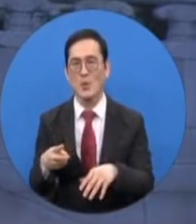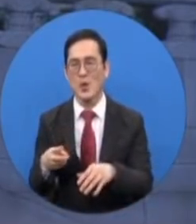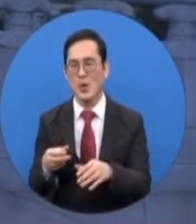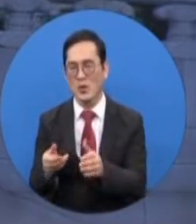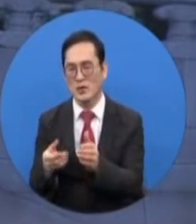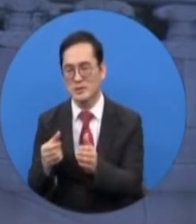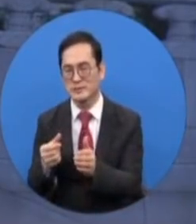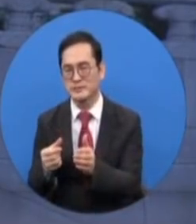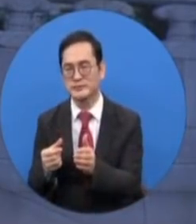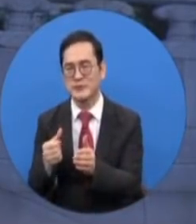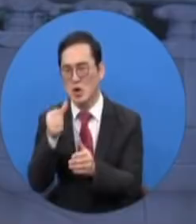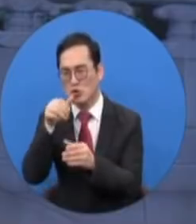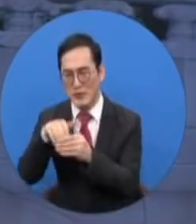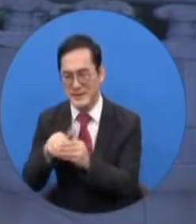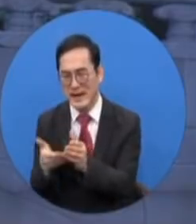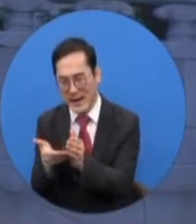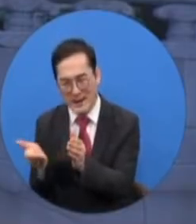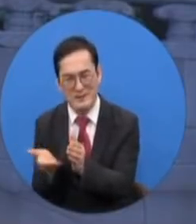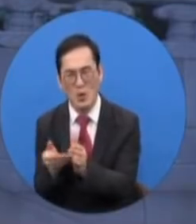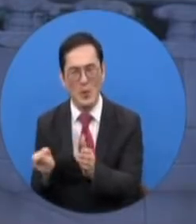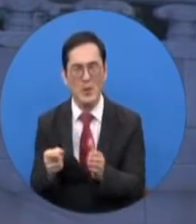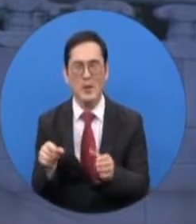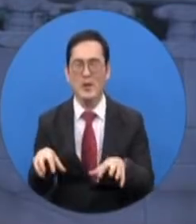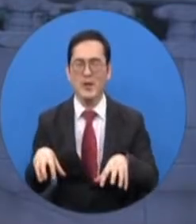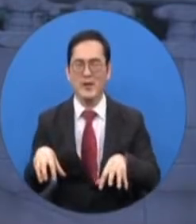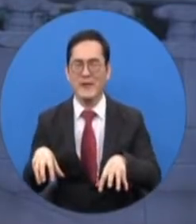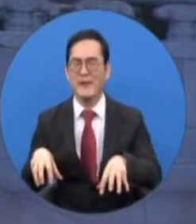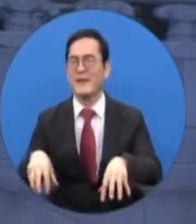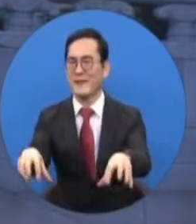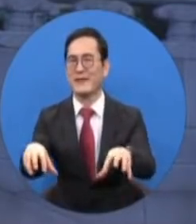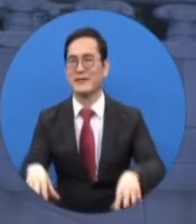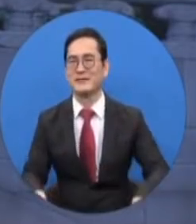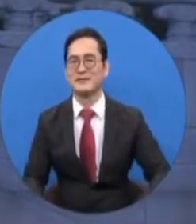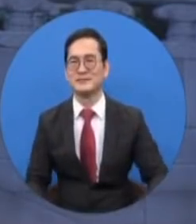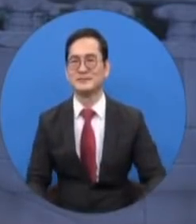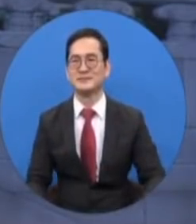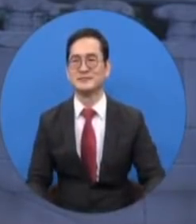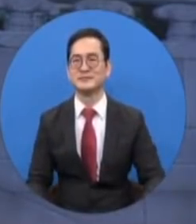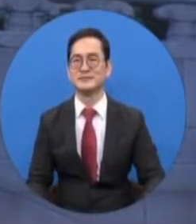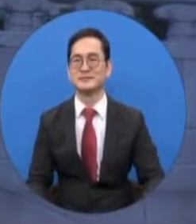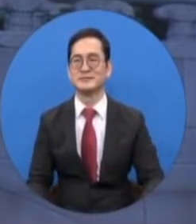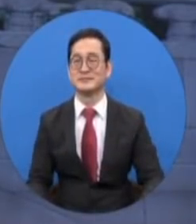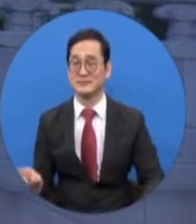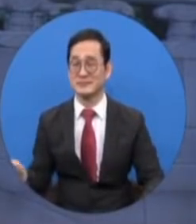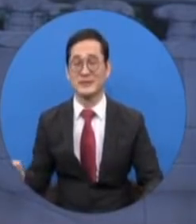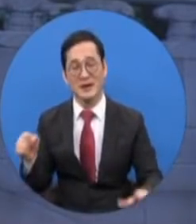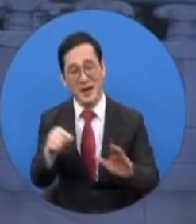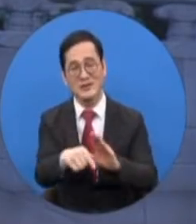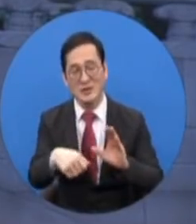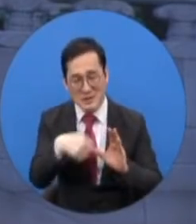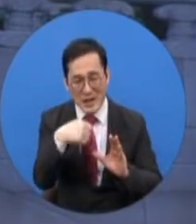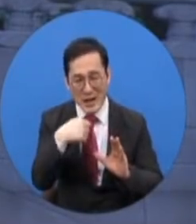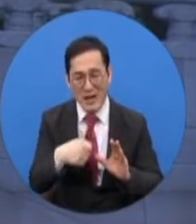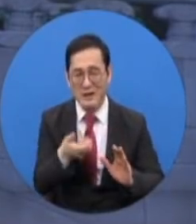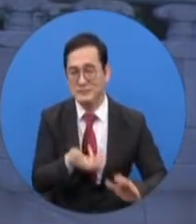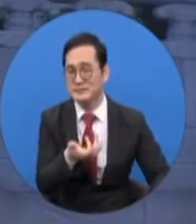다 갖춰져 있습니다. 굉장히 정감 있는 골목들이 많기 때문에 그런 곳들에서 식사를 많이 하는 것도 방법일 것